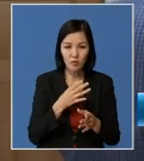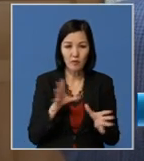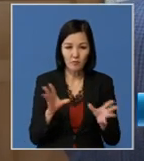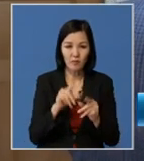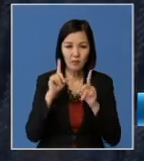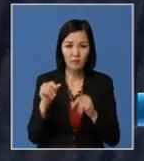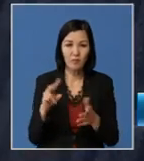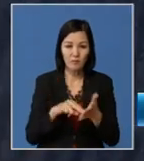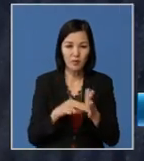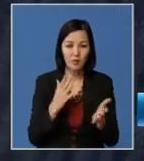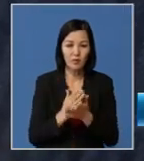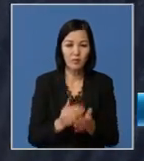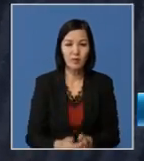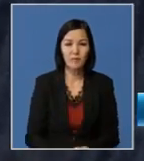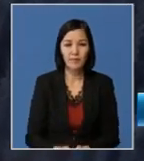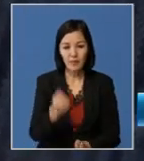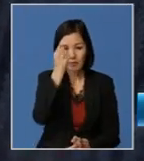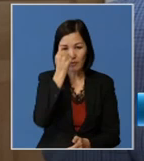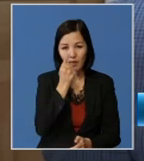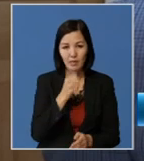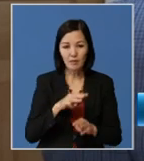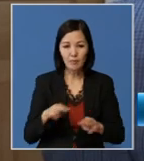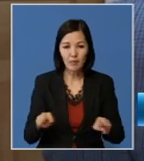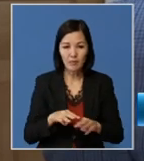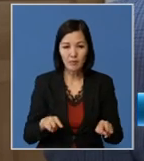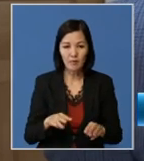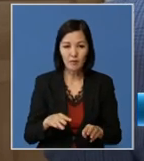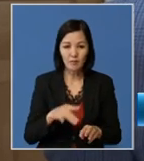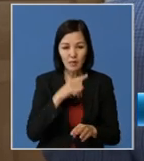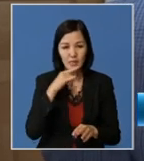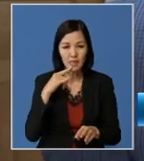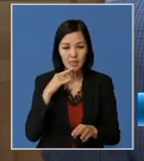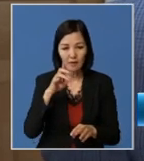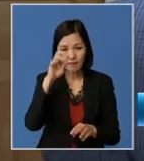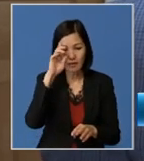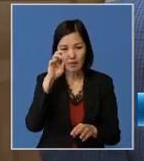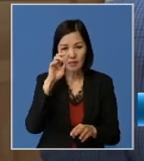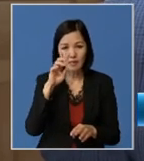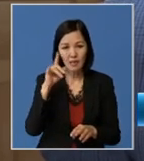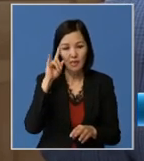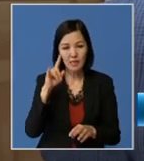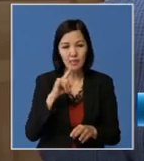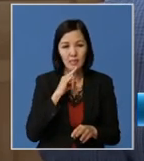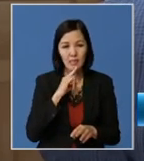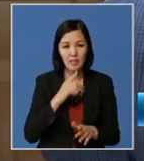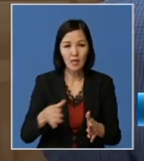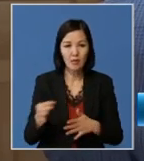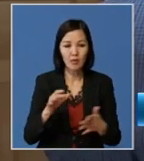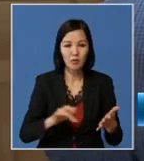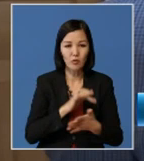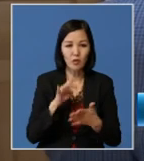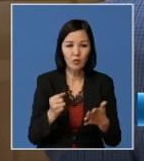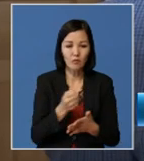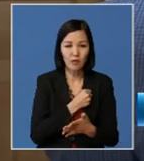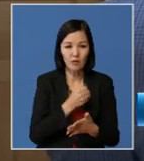мы планируем поехать в Австрию. Мы благодарим Министерство обороны Российской Федерации, Министерство обороны Казахстана, областной городской военкомат